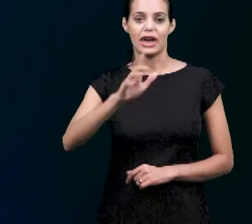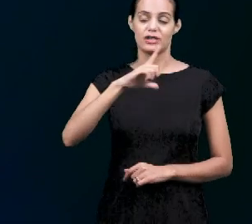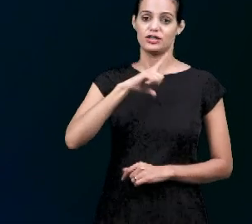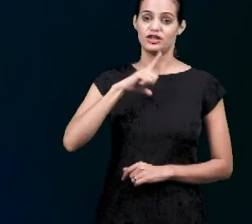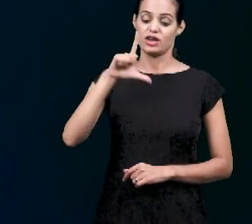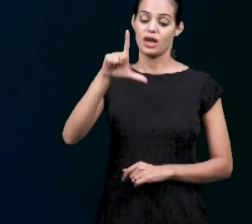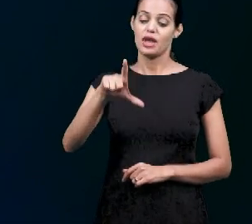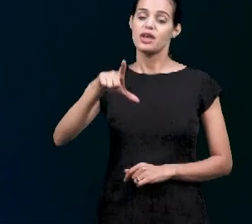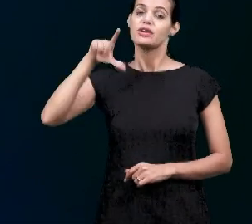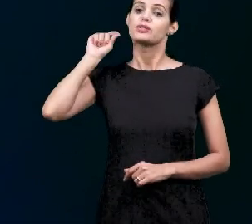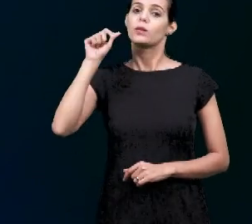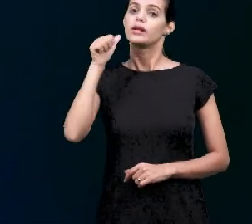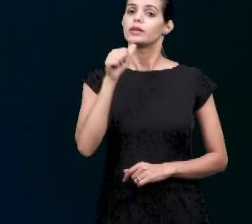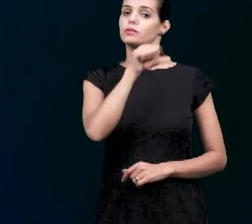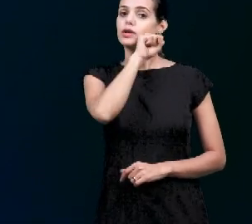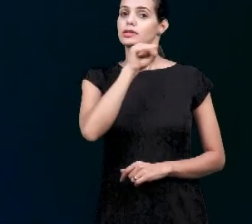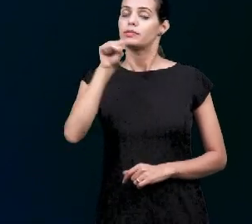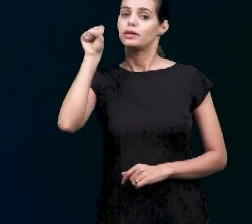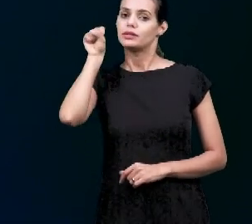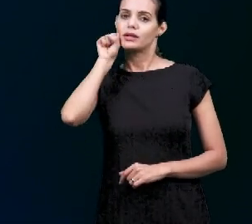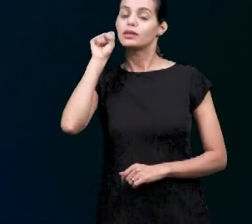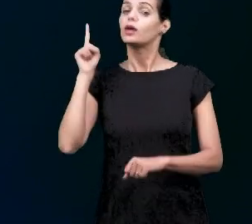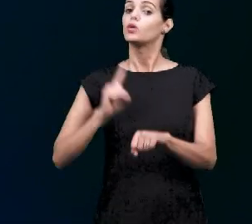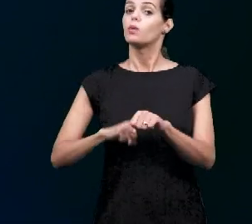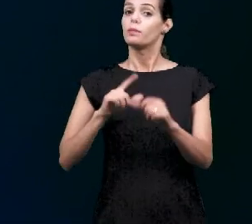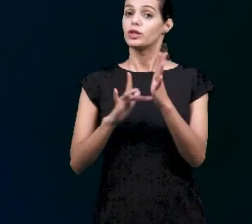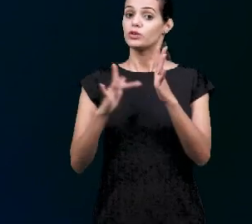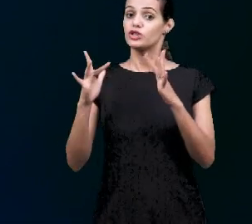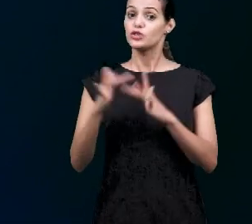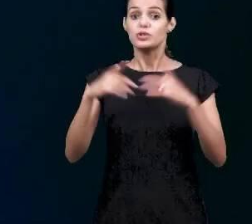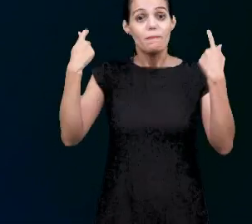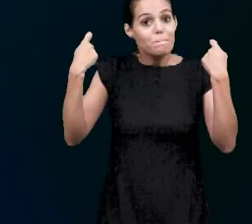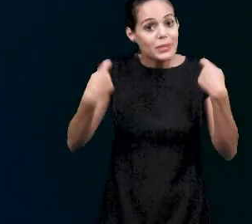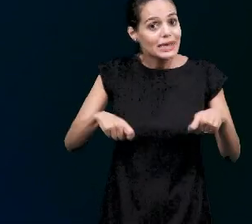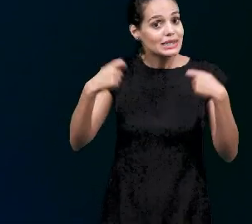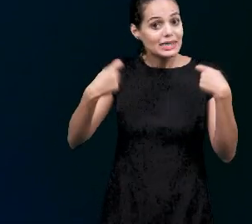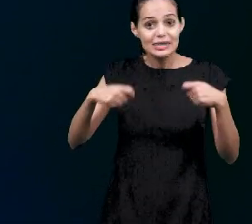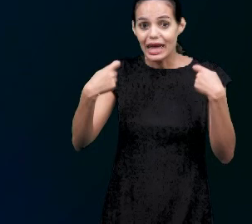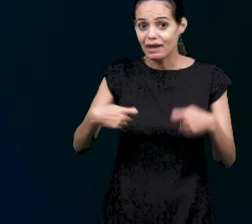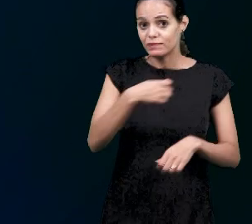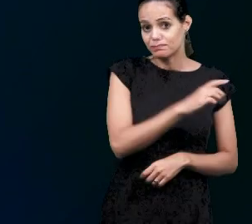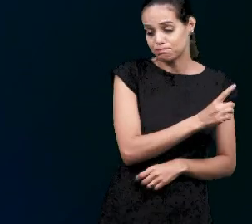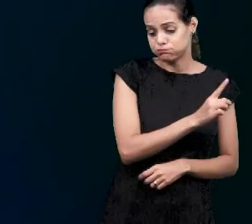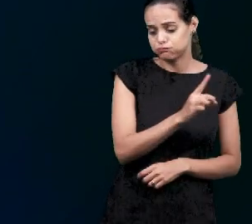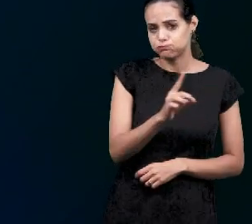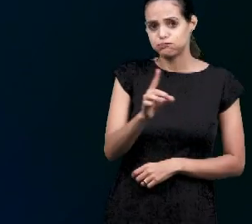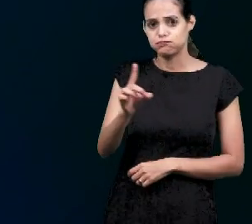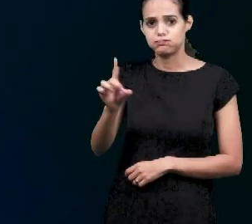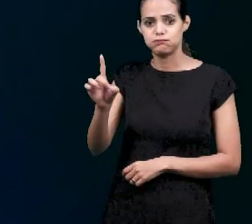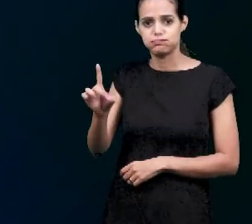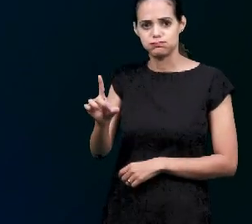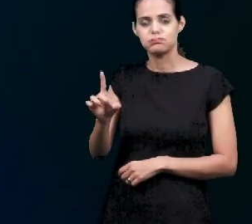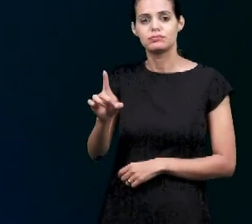dit, quels ont été les signes du salut? Nous voyons ici dans ces versets.